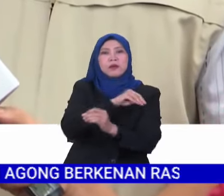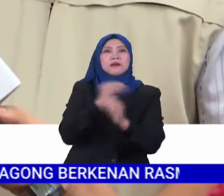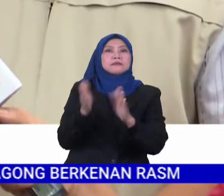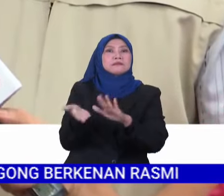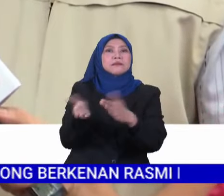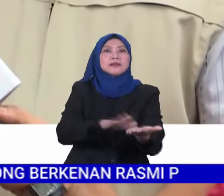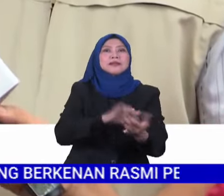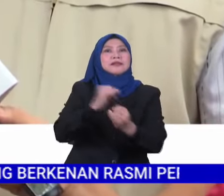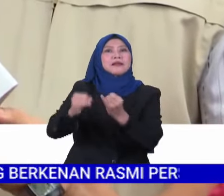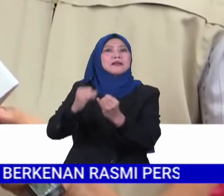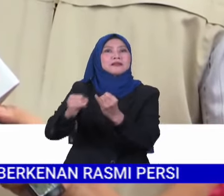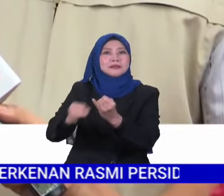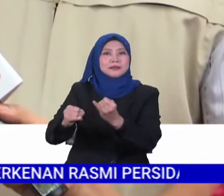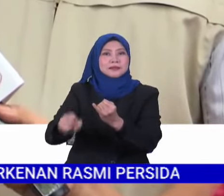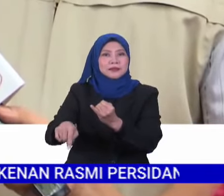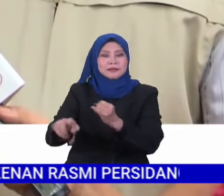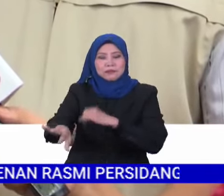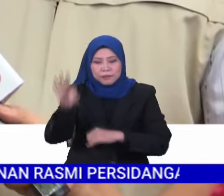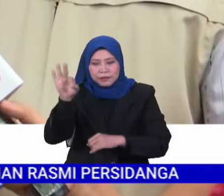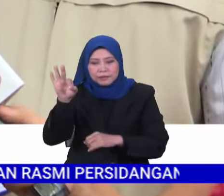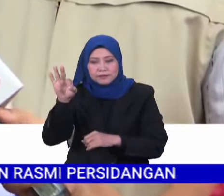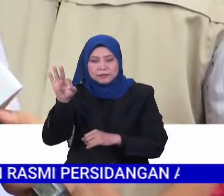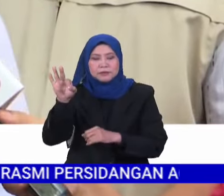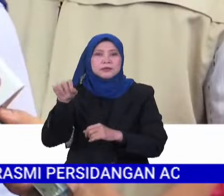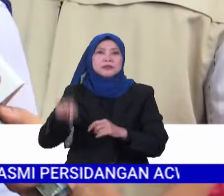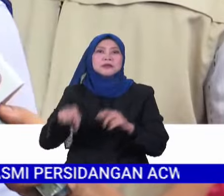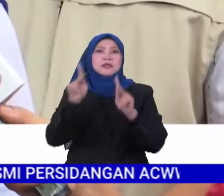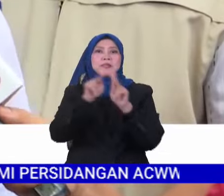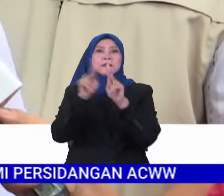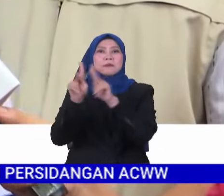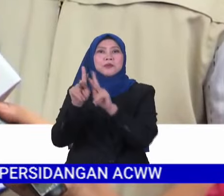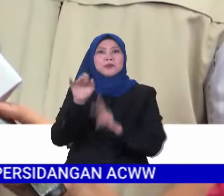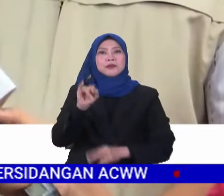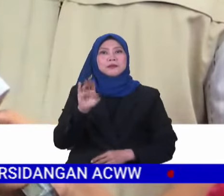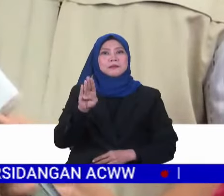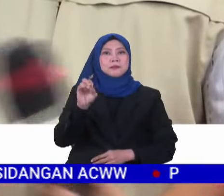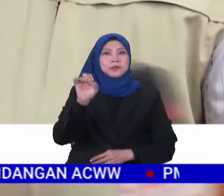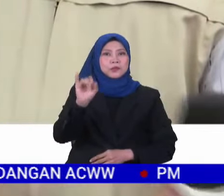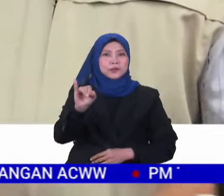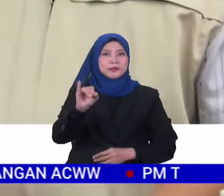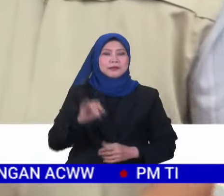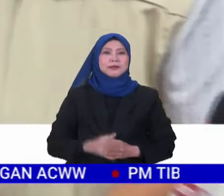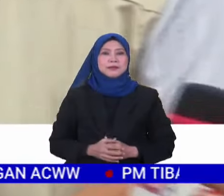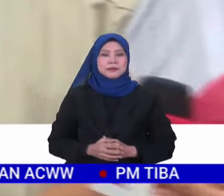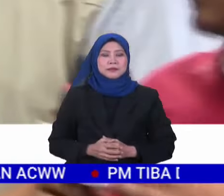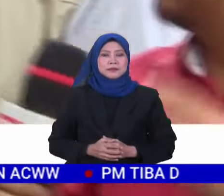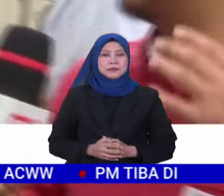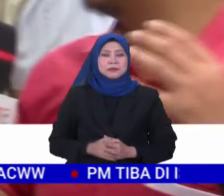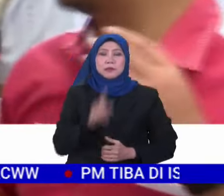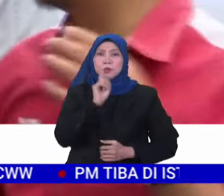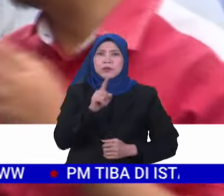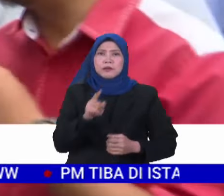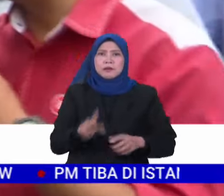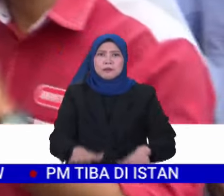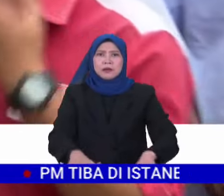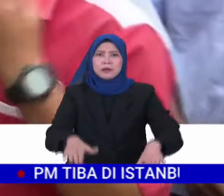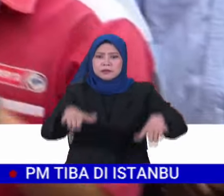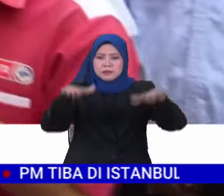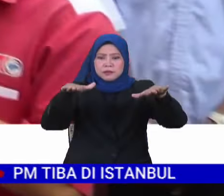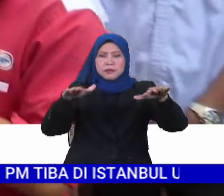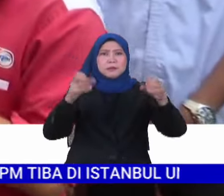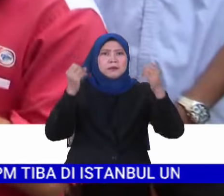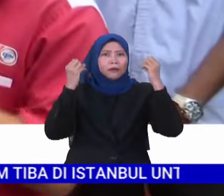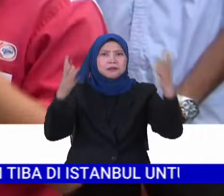jenazah yang terakhir yang ditemui di tampung ibu-ibu T1H Banjir juga menyebabkan banyak kemusnahan